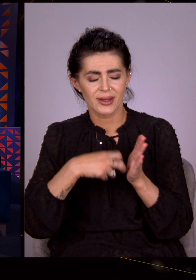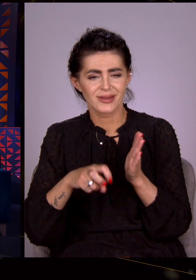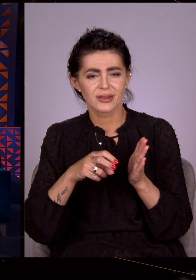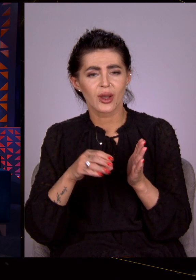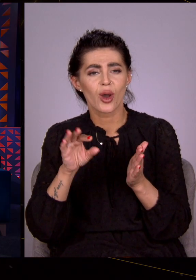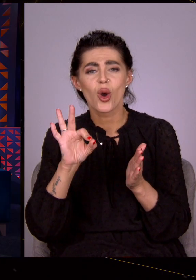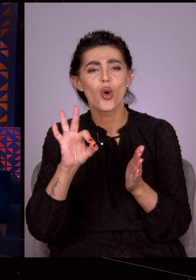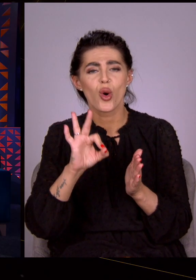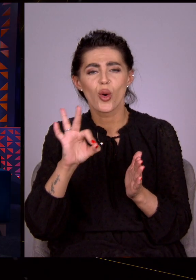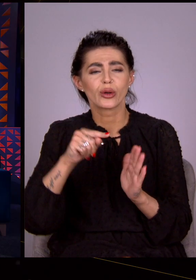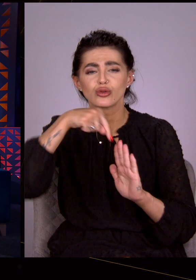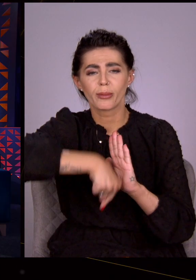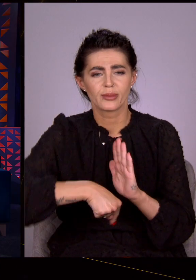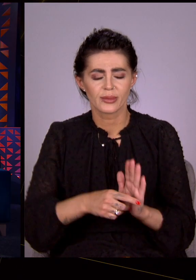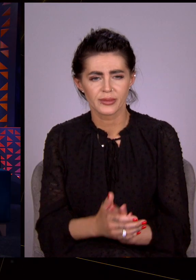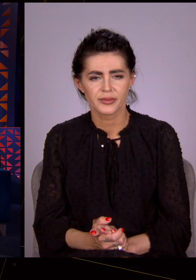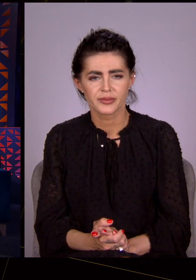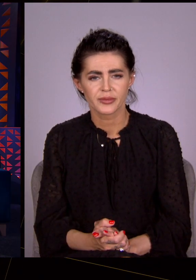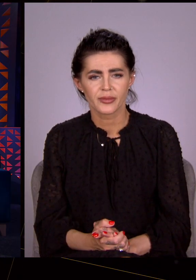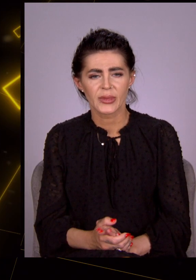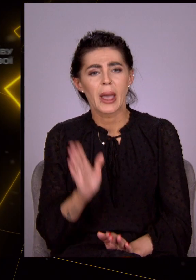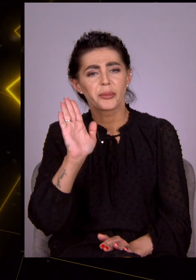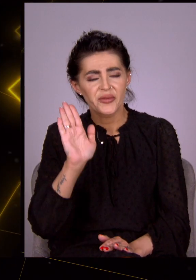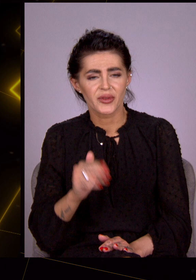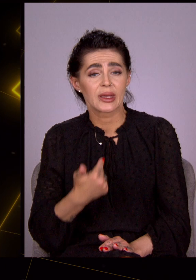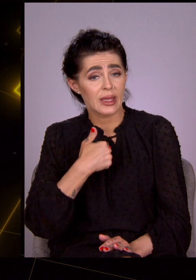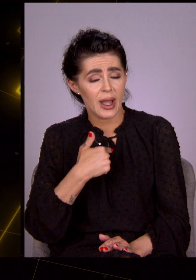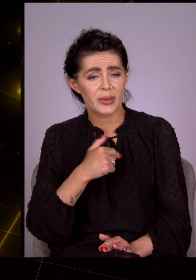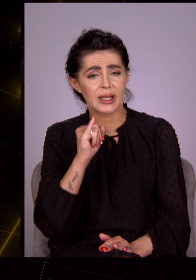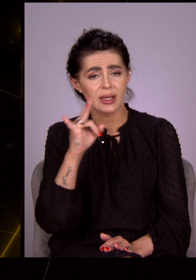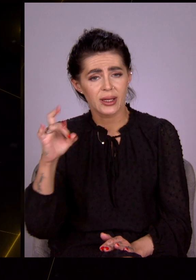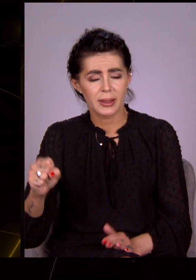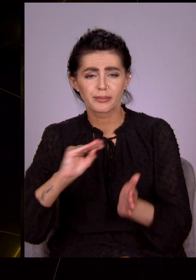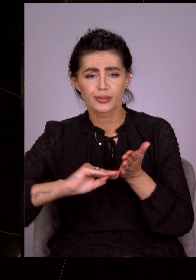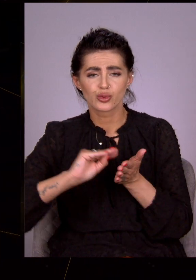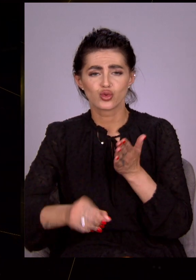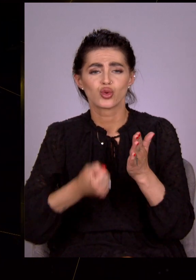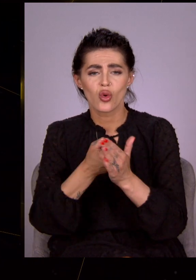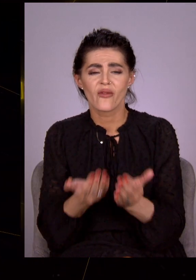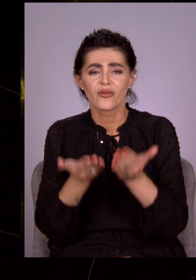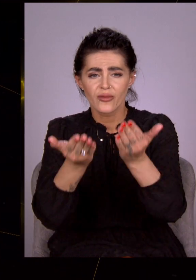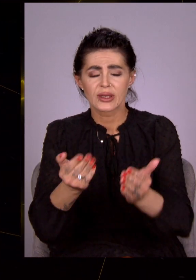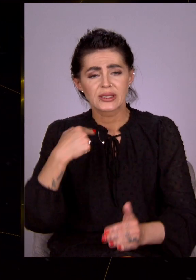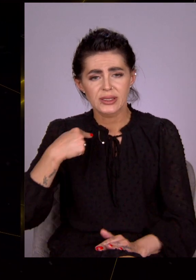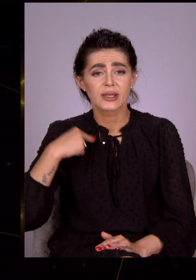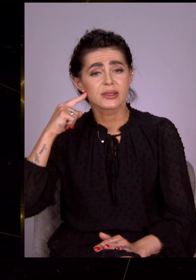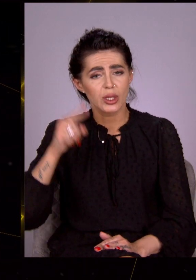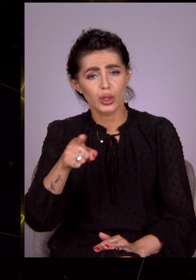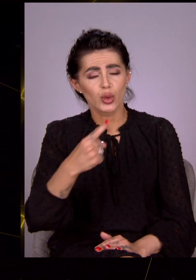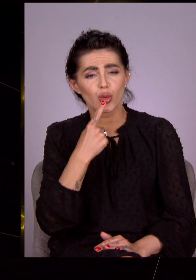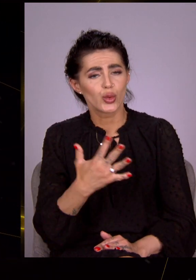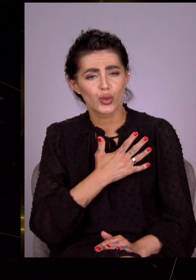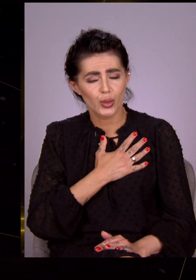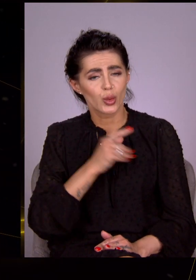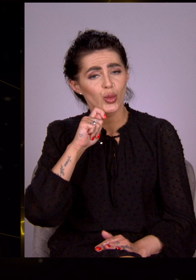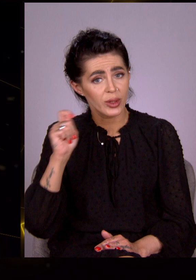Давайте подивимось. Привіт, я Іринка. Пишу до вас, бо ви, як і я, любите Україну. Я